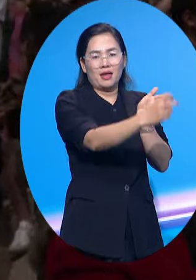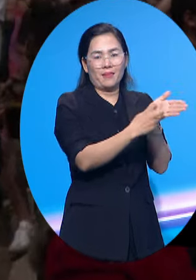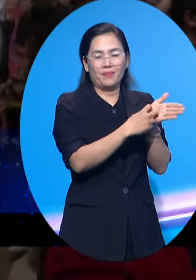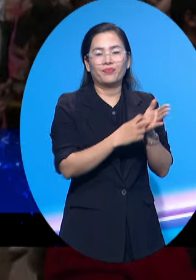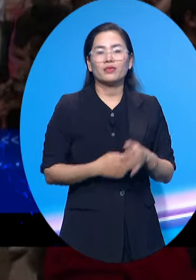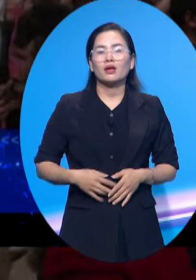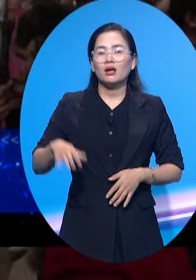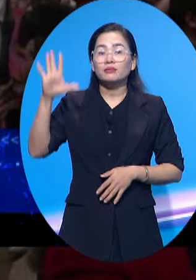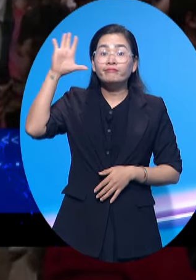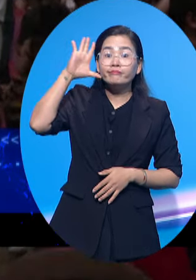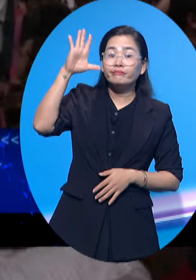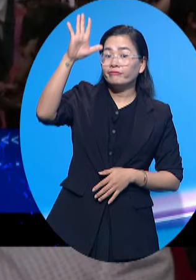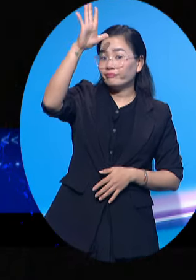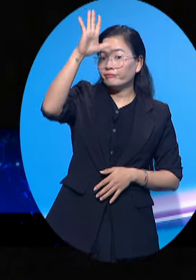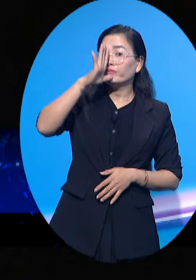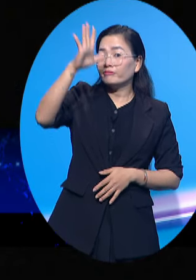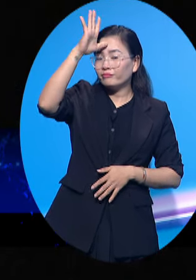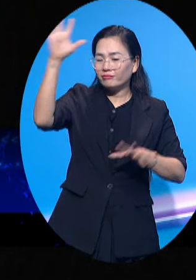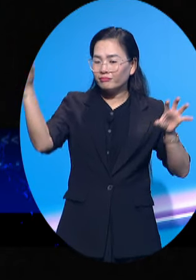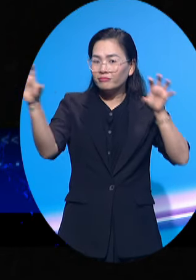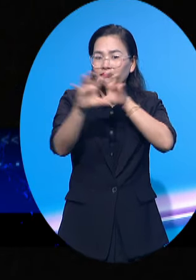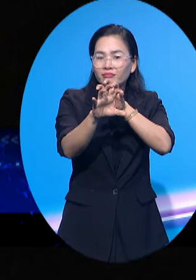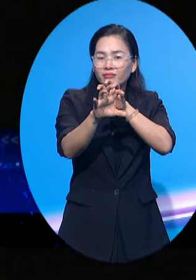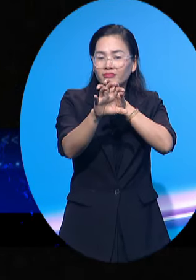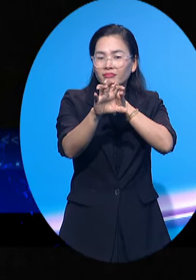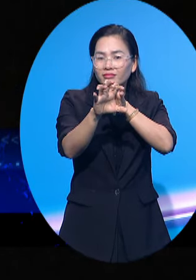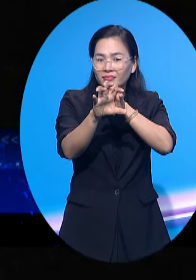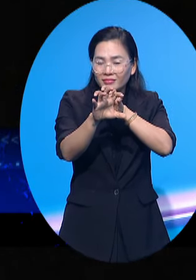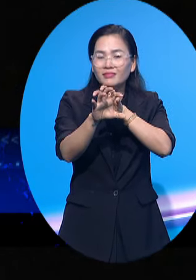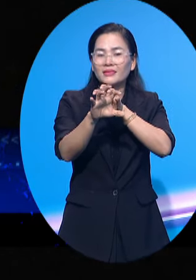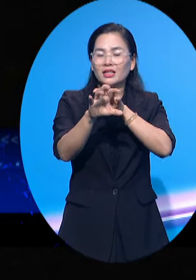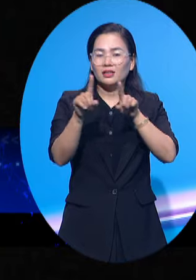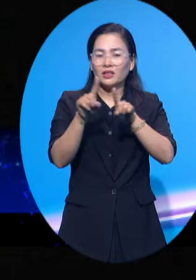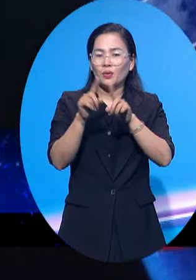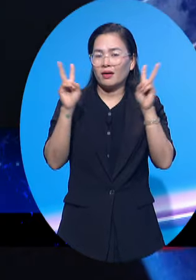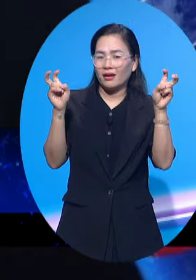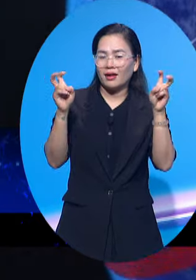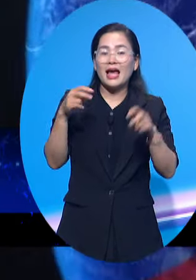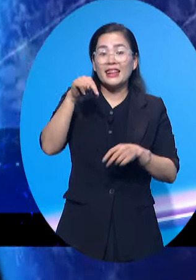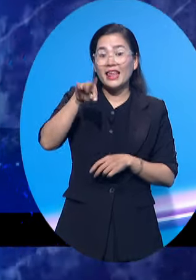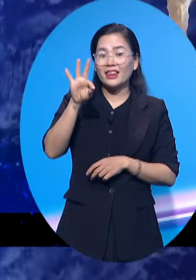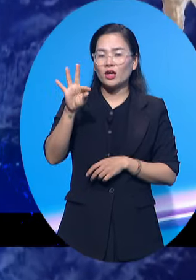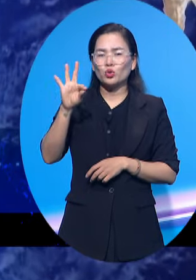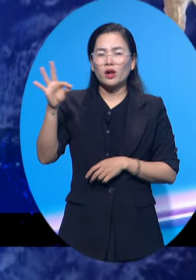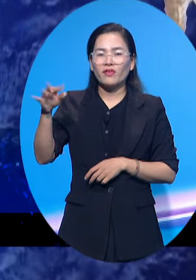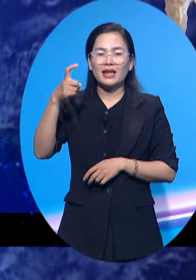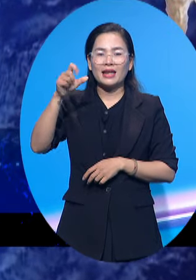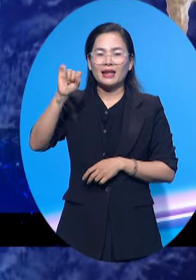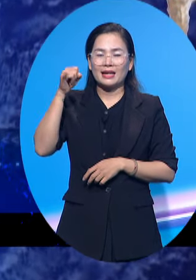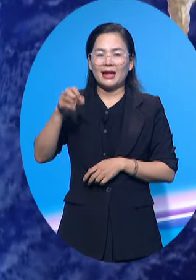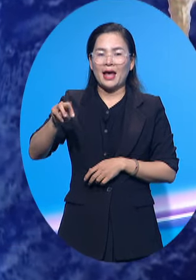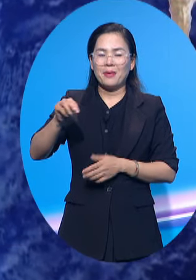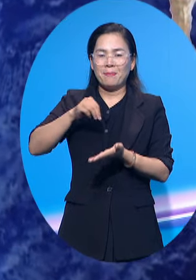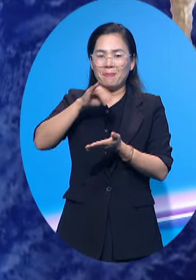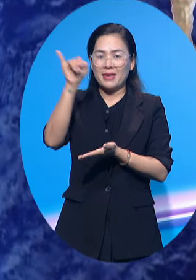Nhật thực toàn phần lần này được đặc biệt danh là nhật thực Đại Mỹ vì đường đi kéo dài của nó tại khu vực Bắc Mỹ. Xuất hiện trên bầu